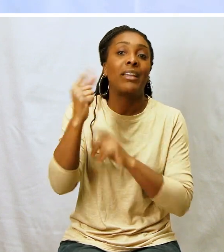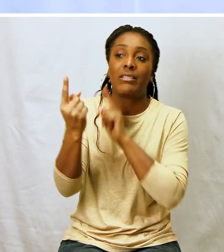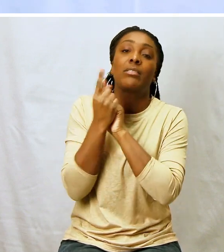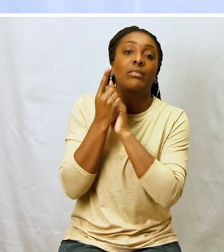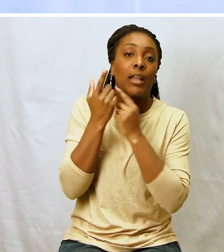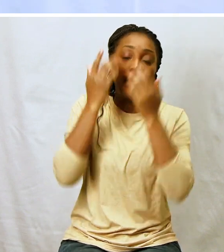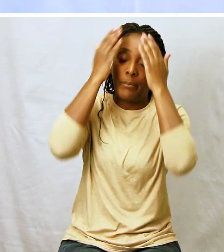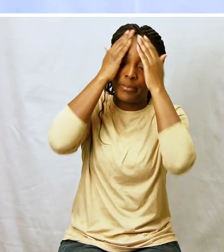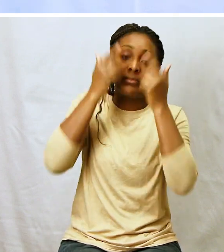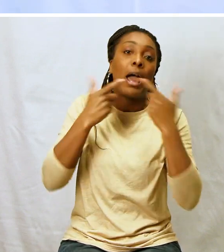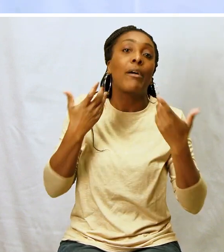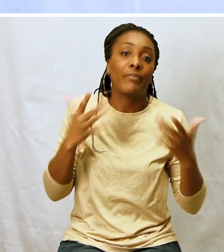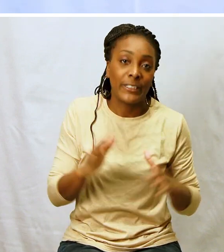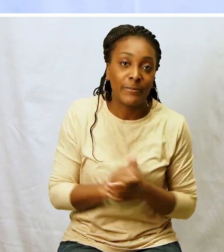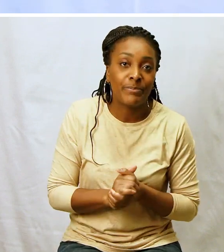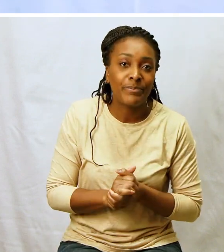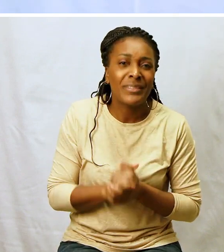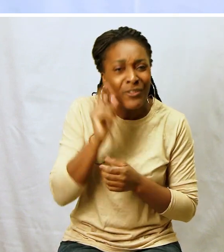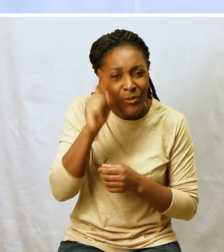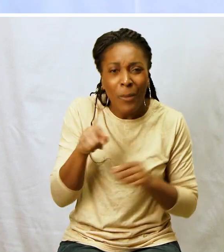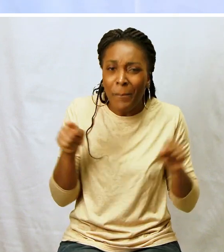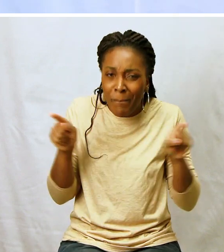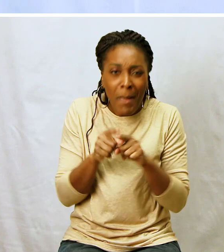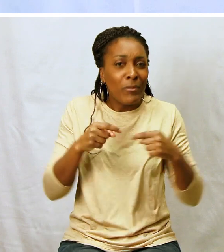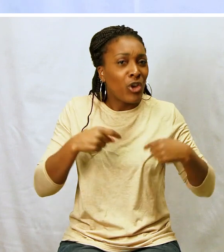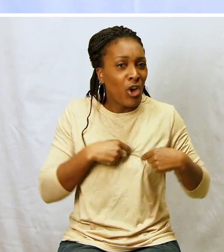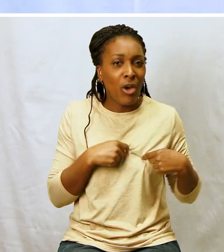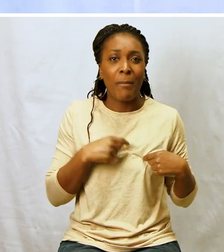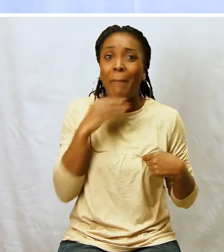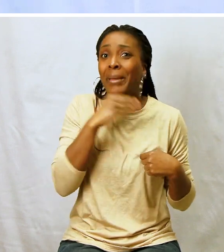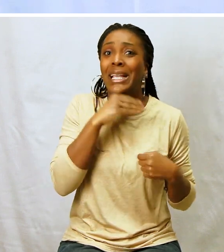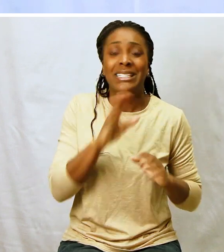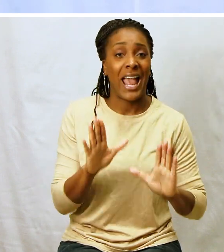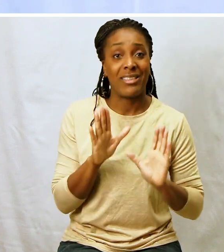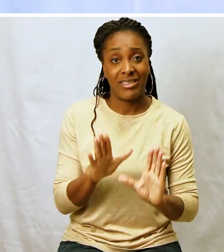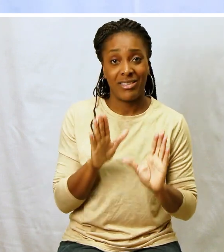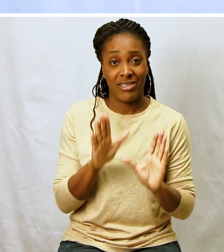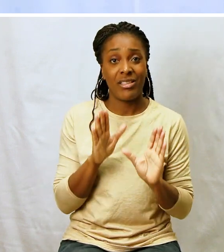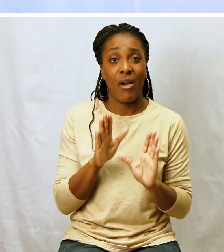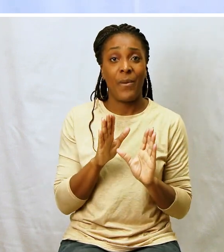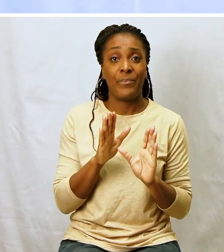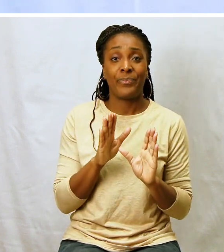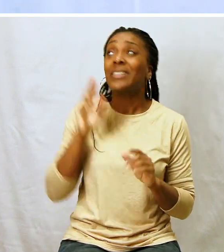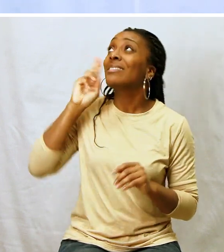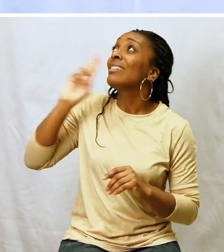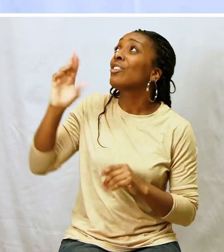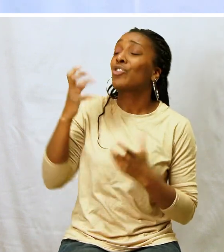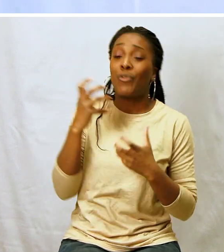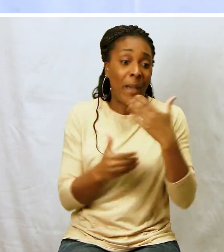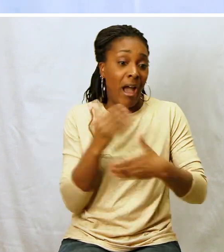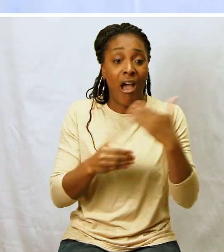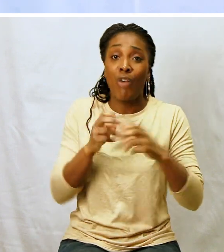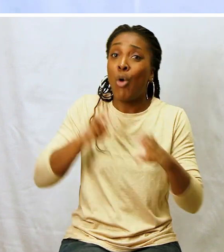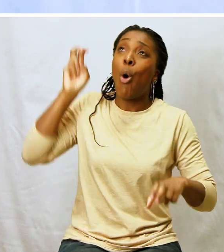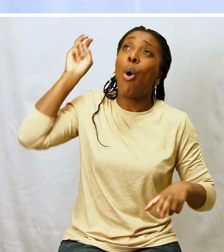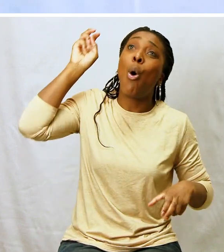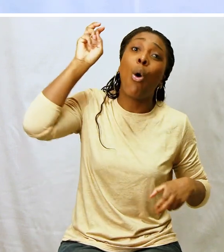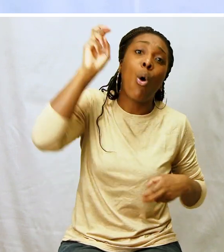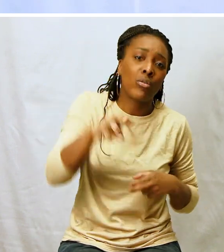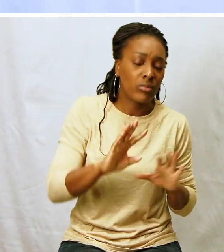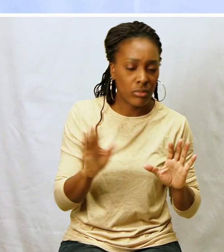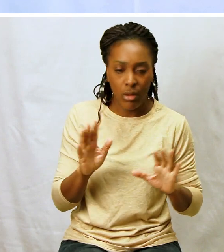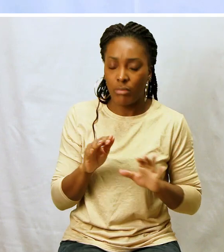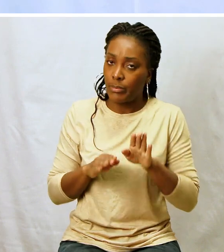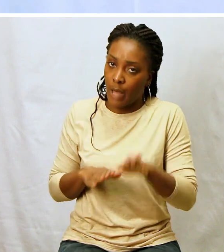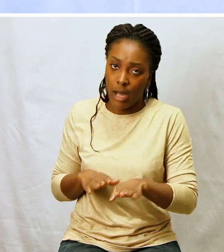Sois avec ce cœur-là dans ta vie. À dire, Seigneur, je veux pas précipiter le pas. Marcher pas à